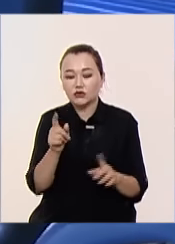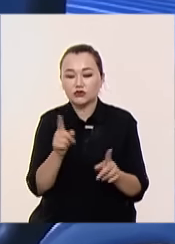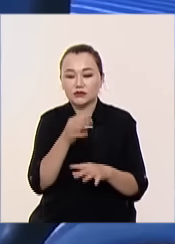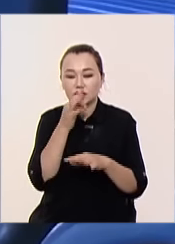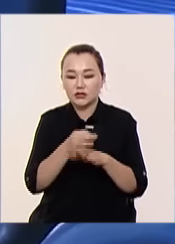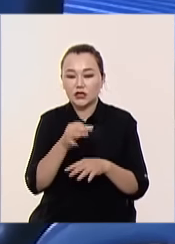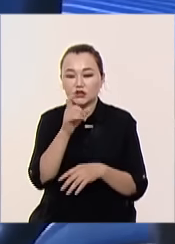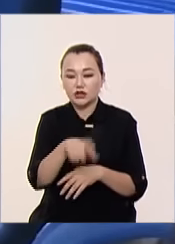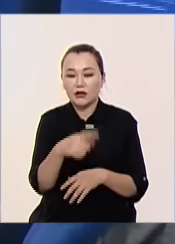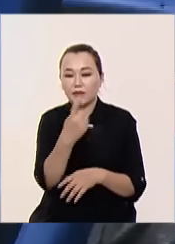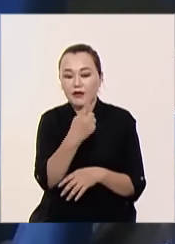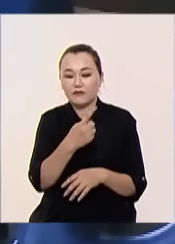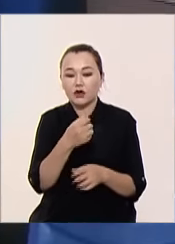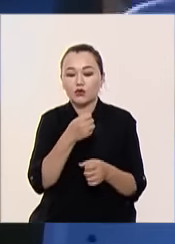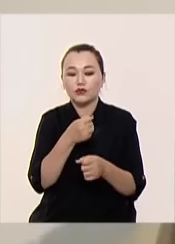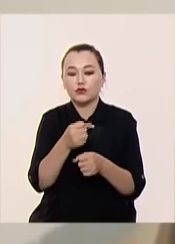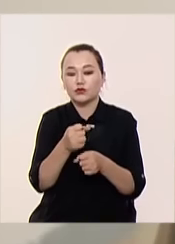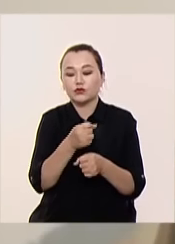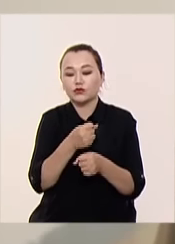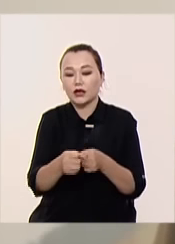что пассажирка первая ударила ее.